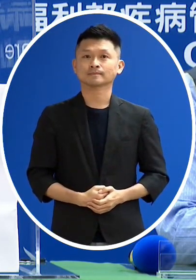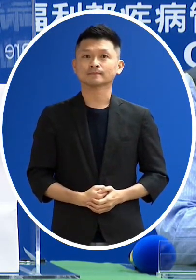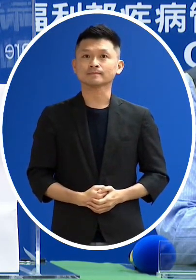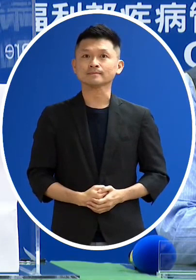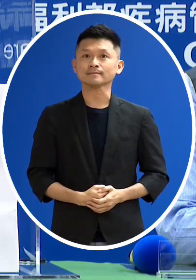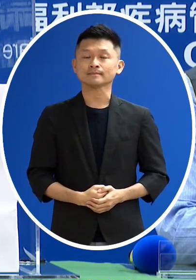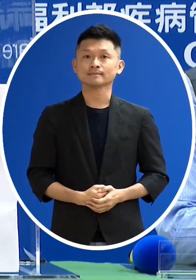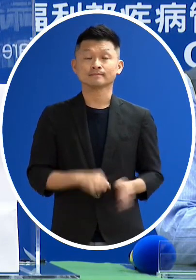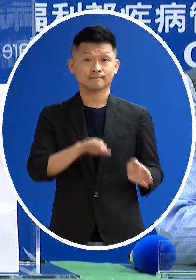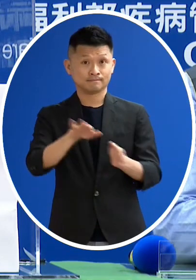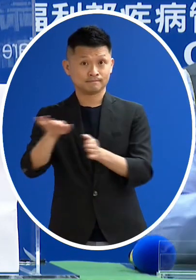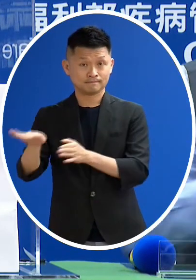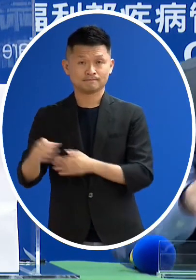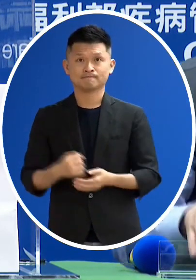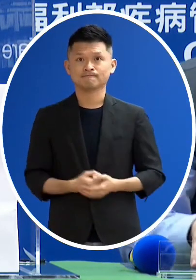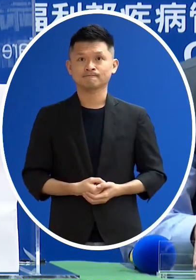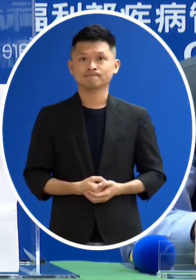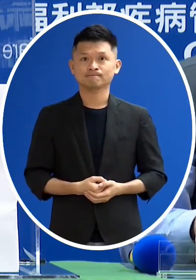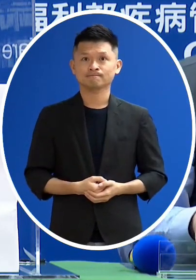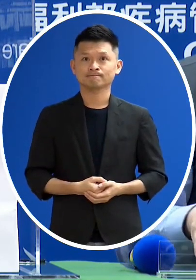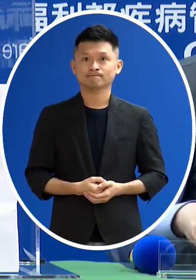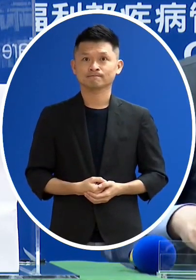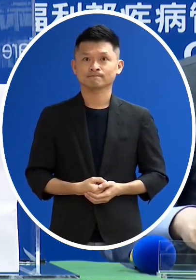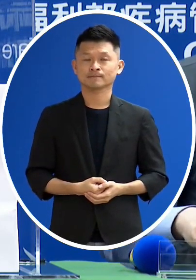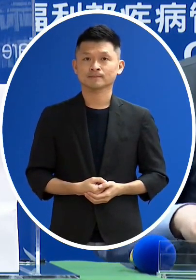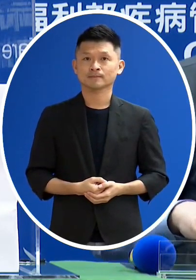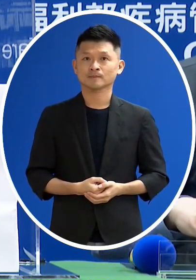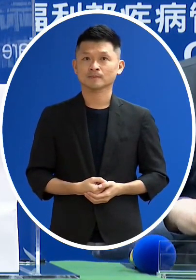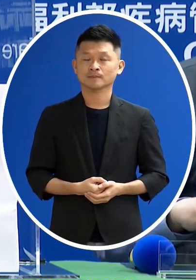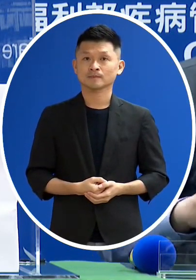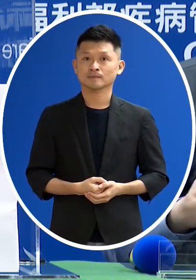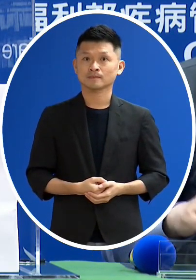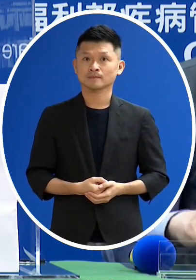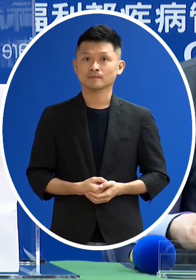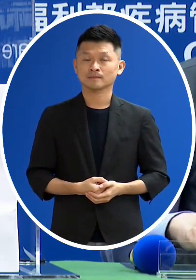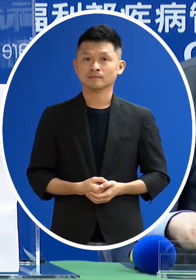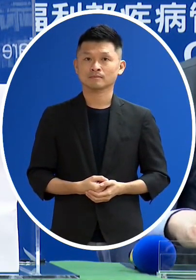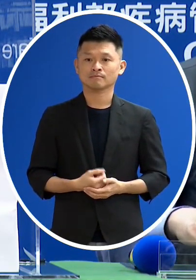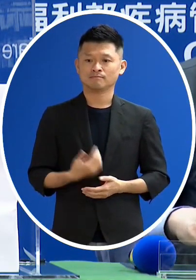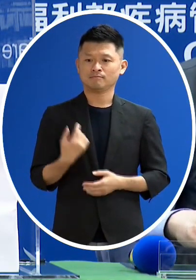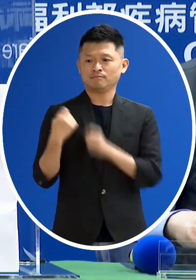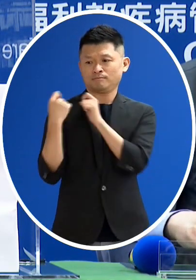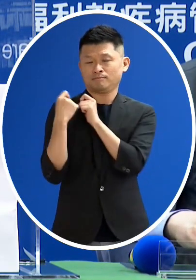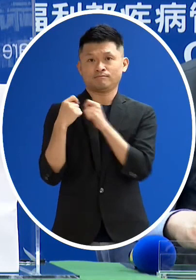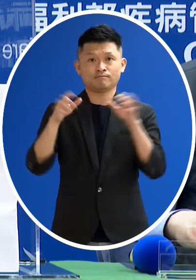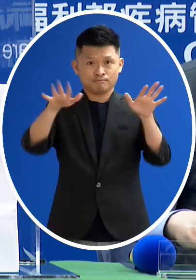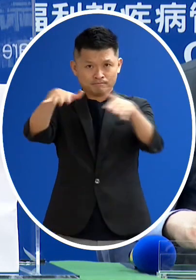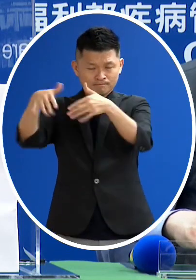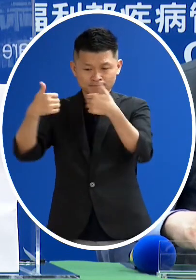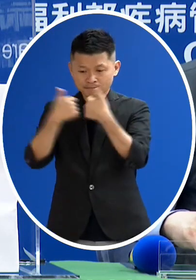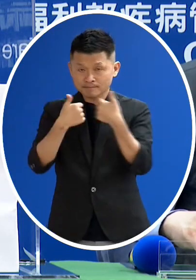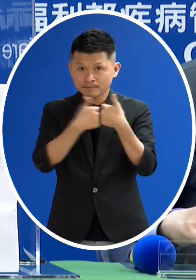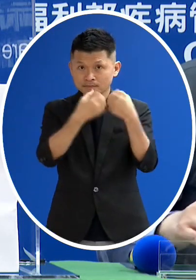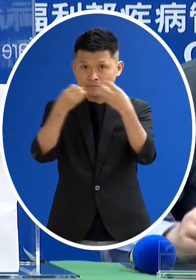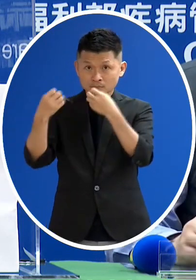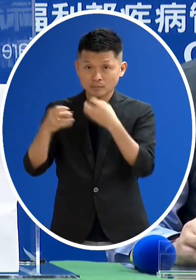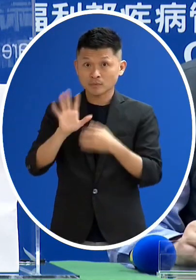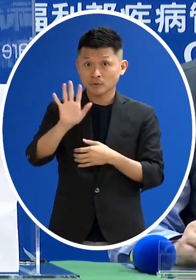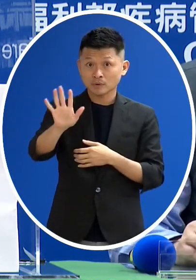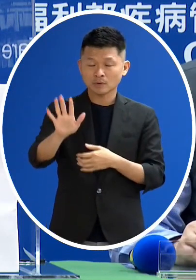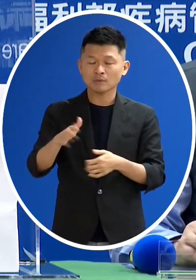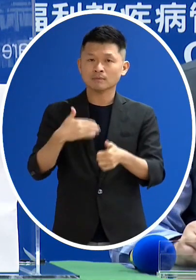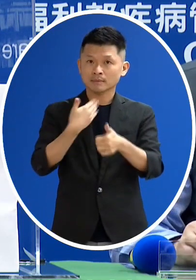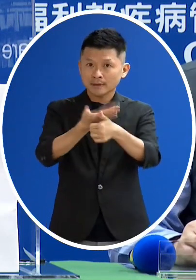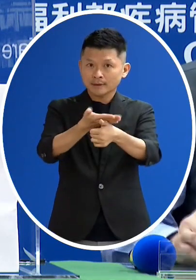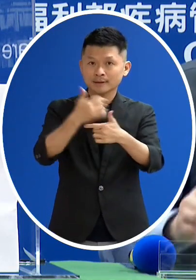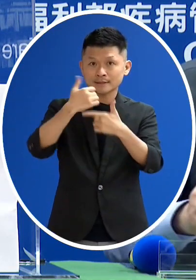那对于里面那在我们在有开了就一个会议那基本的一个提供大家的